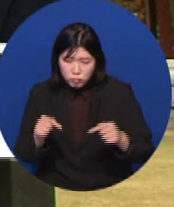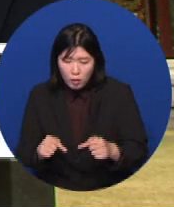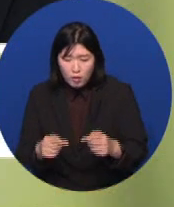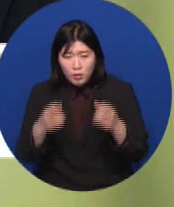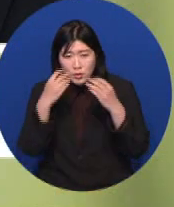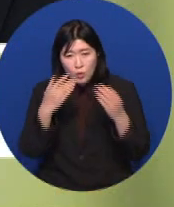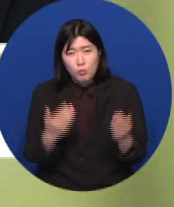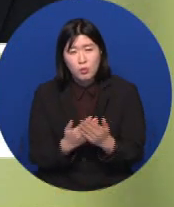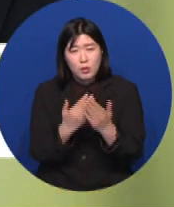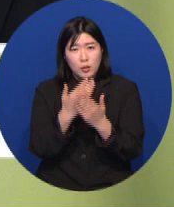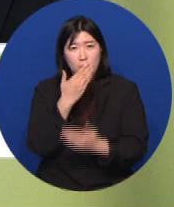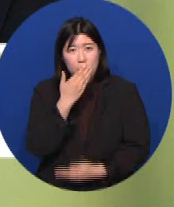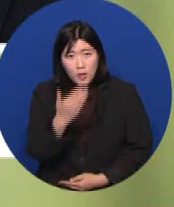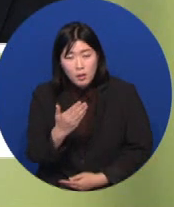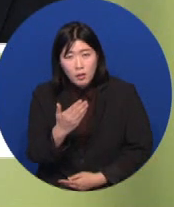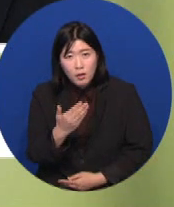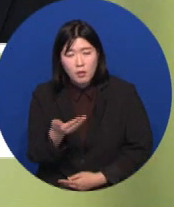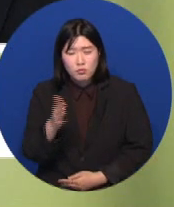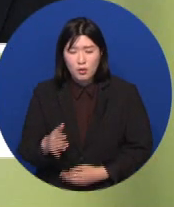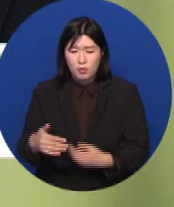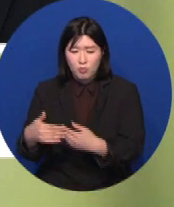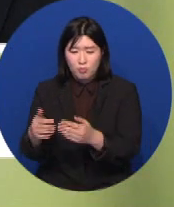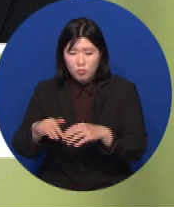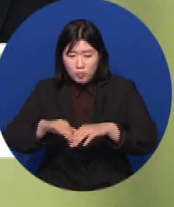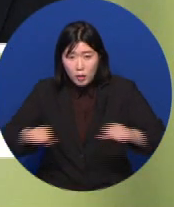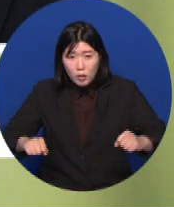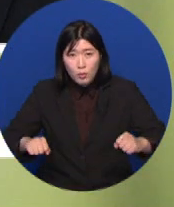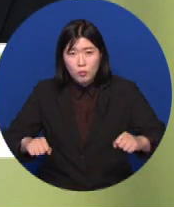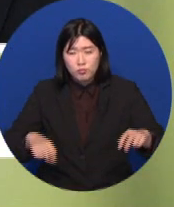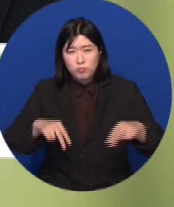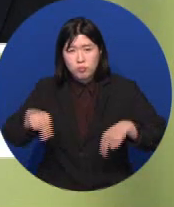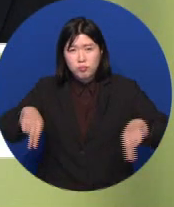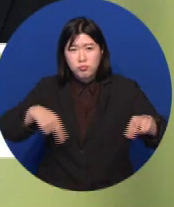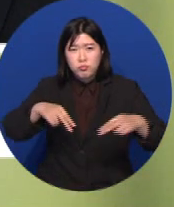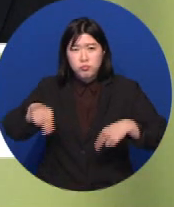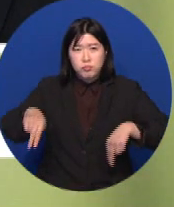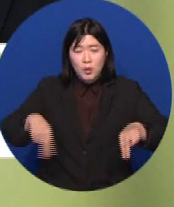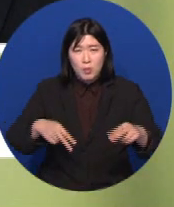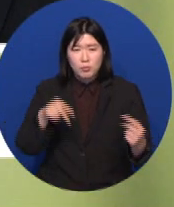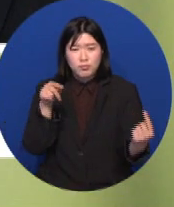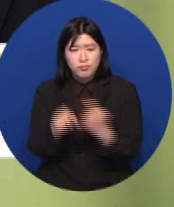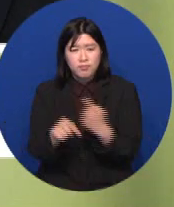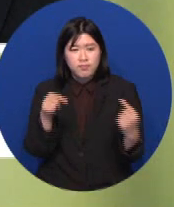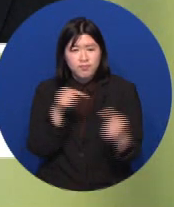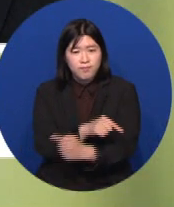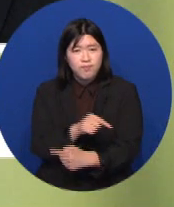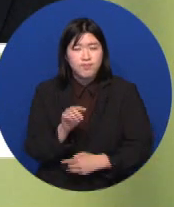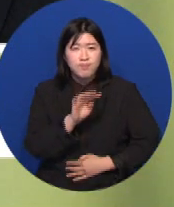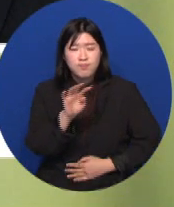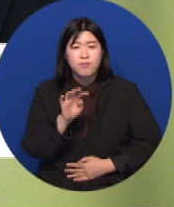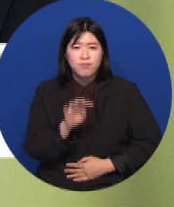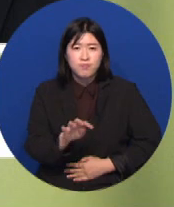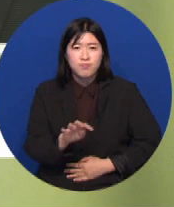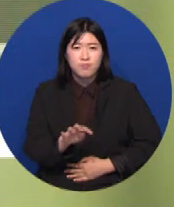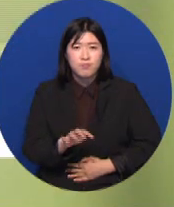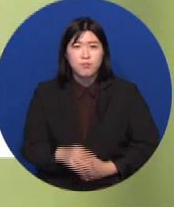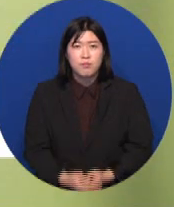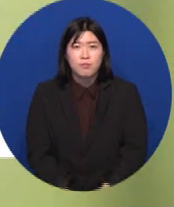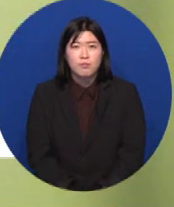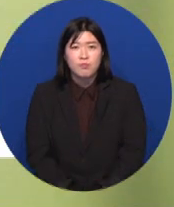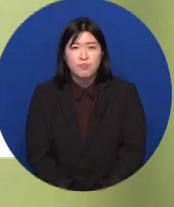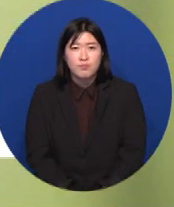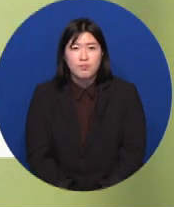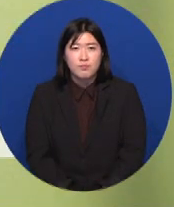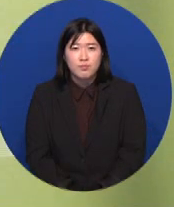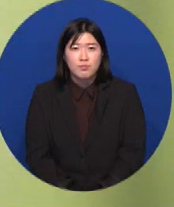거에 대해서 논의도 하고 이렇게 해야 되는데 그런 것들이 없고 전부 이제 개인들의 어떤 정치적 입장만을 가지고 이렇게 하다